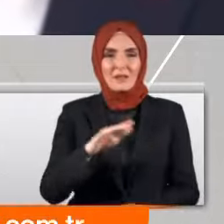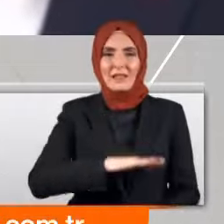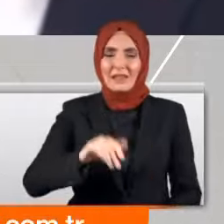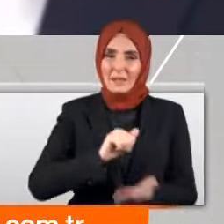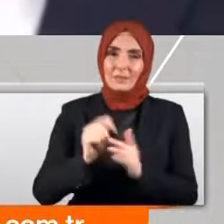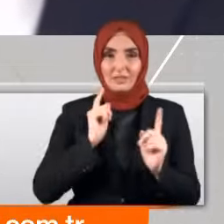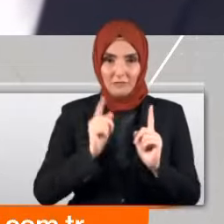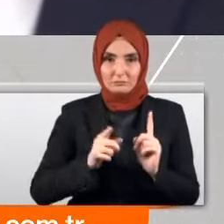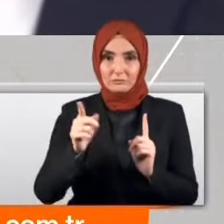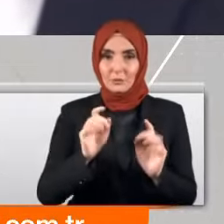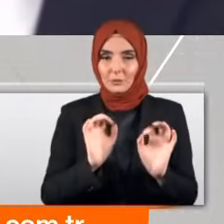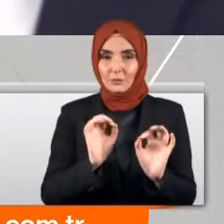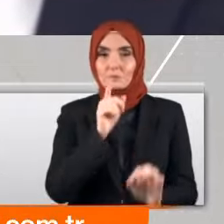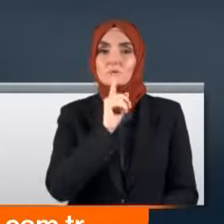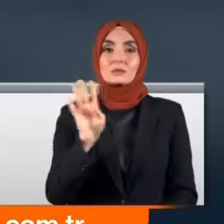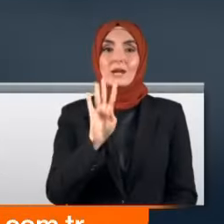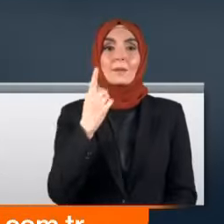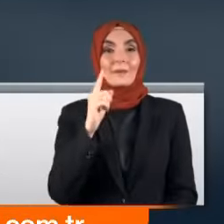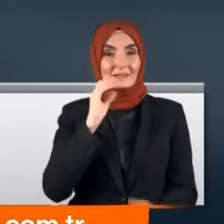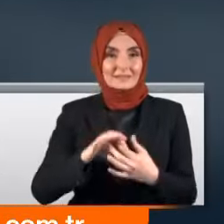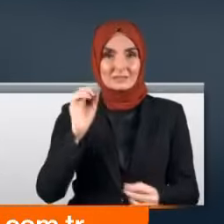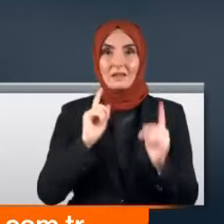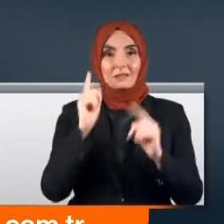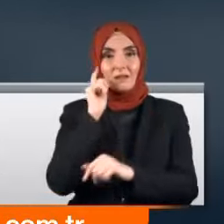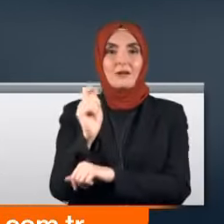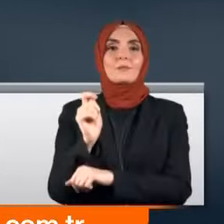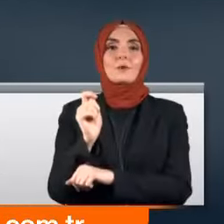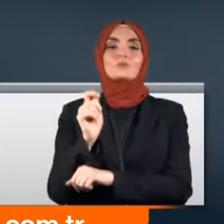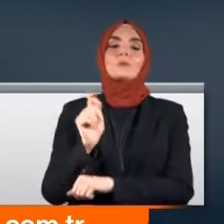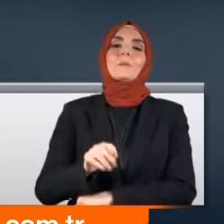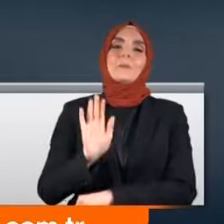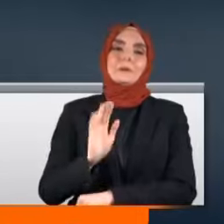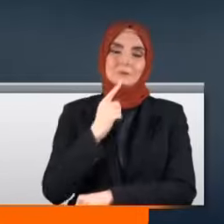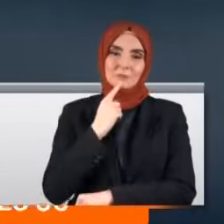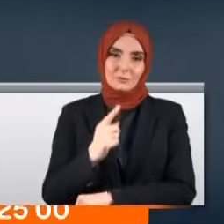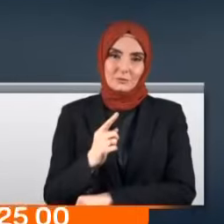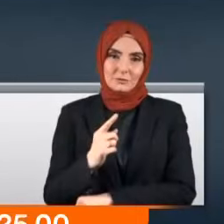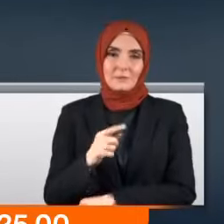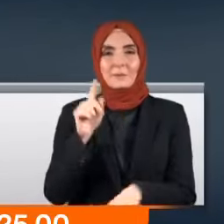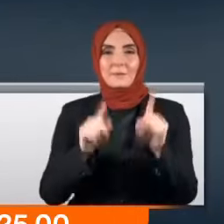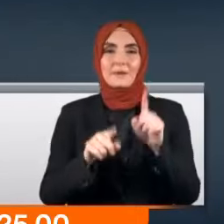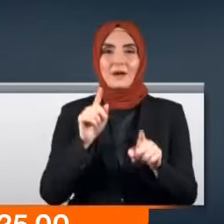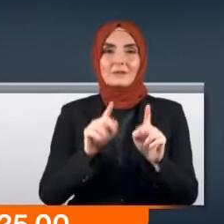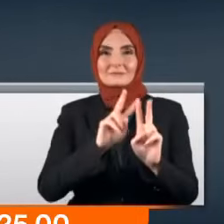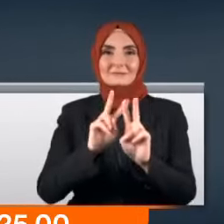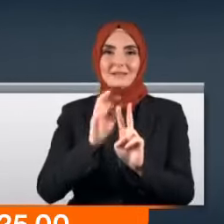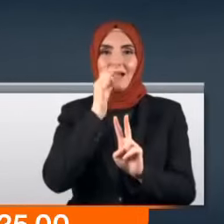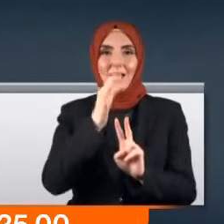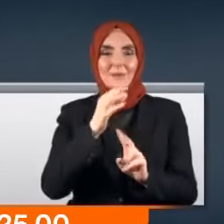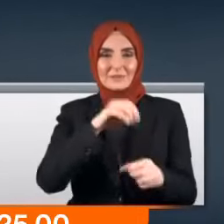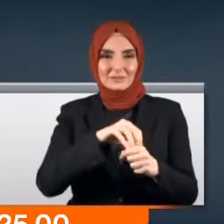bin kişinin adliyeye gitmemesi demek. Adalet Bakanı'nın açıklamaları bazı haber sitelerinde zam sınırı kalktı